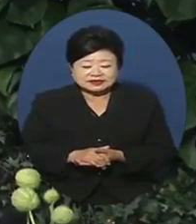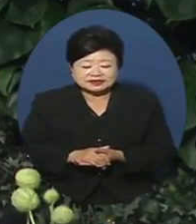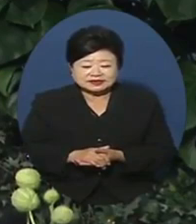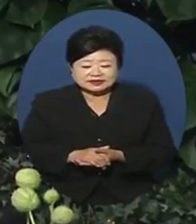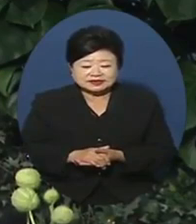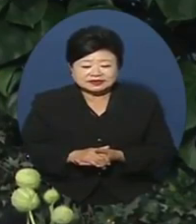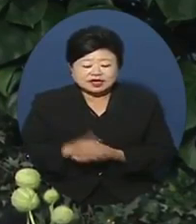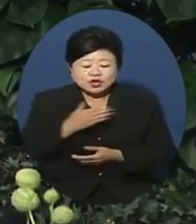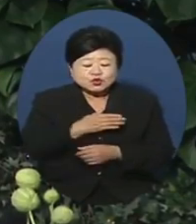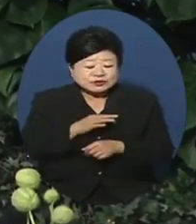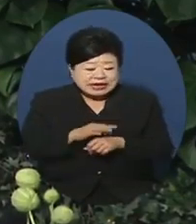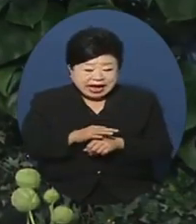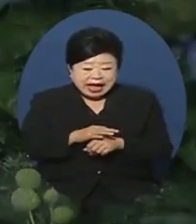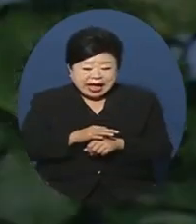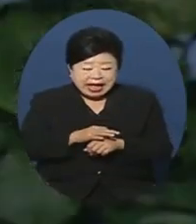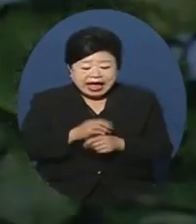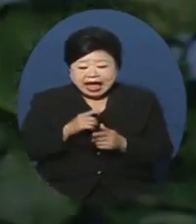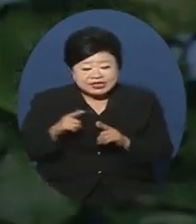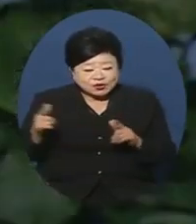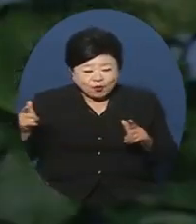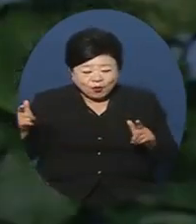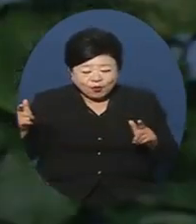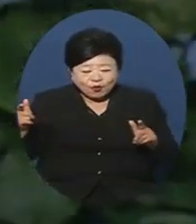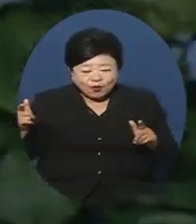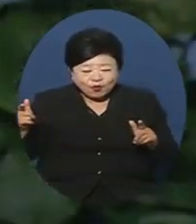이 육체가 아니라